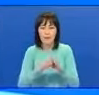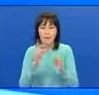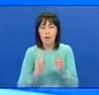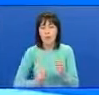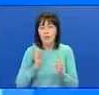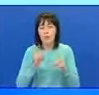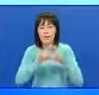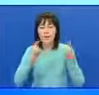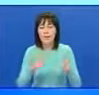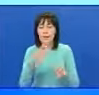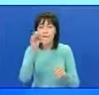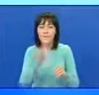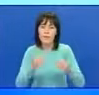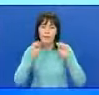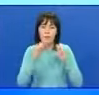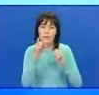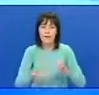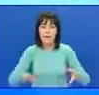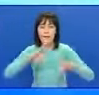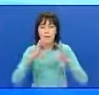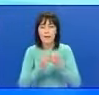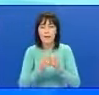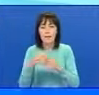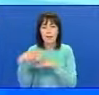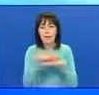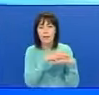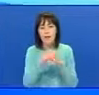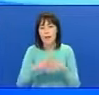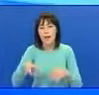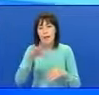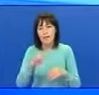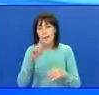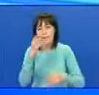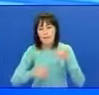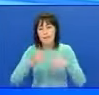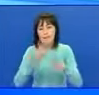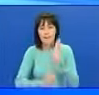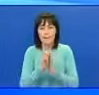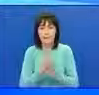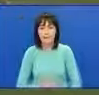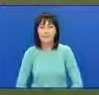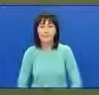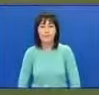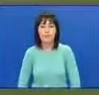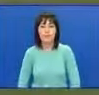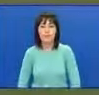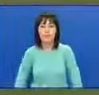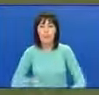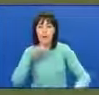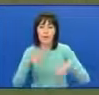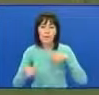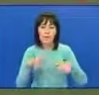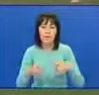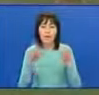мектебінде мыңға жуық спортшының басын қосқан тайквондо шеберлерінің республикалық біріншілігі бастау алды. Теңбіл доп қарбалған